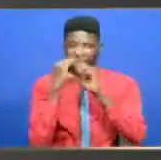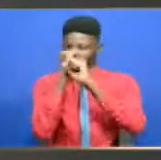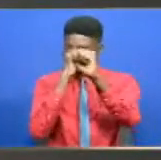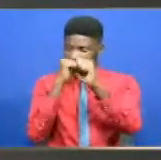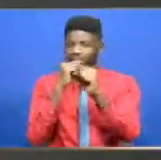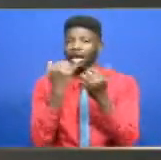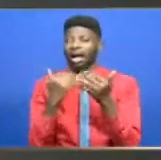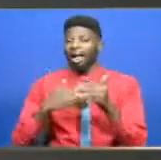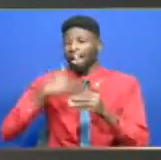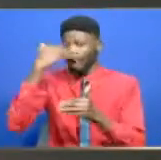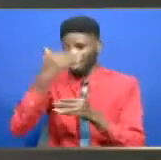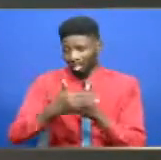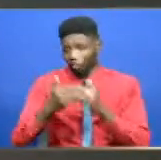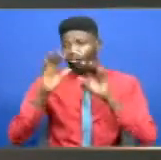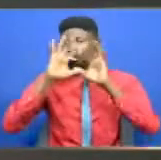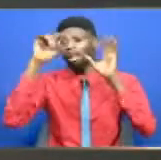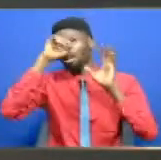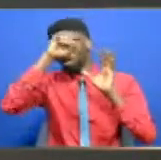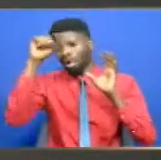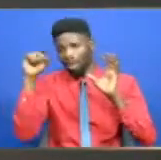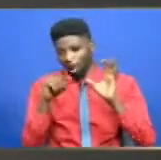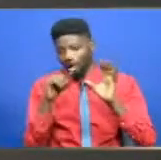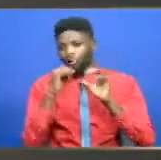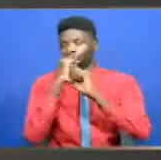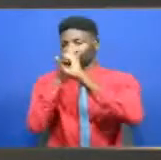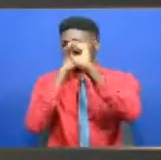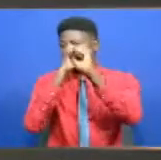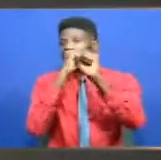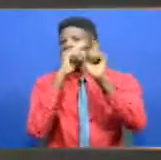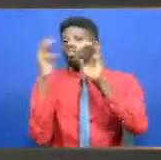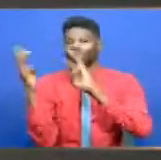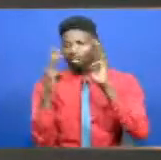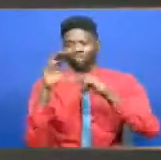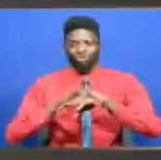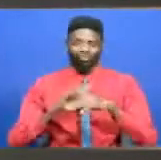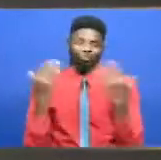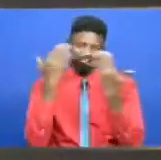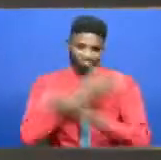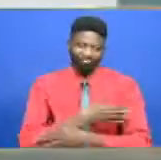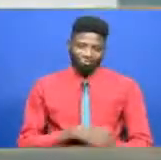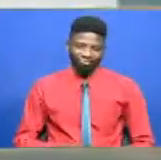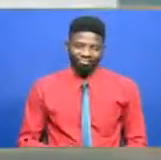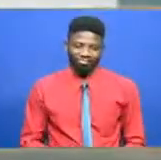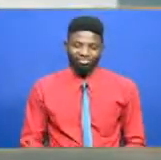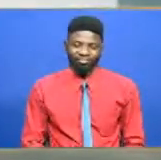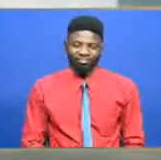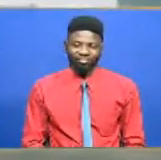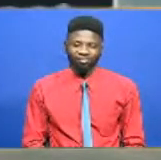sasa utabiri wa hali ya hewa kutoka maeneo mengine duniani. Alamsiki.